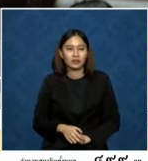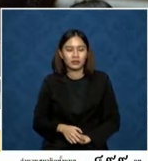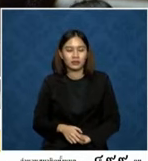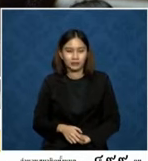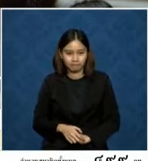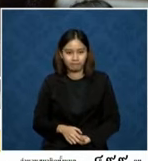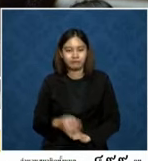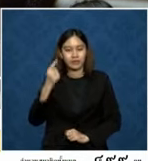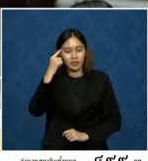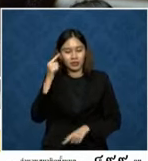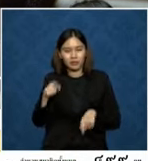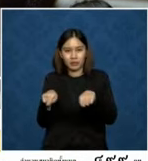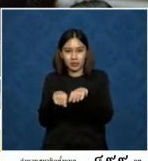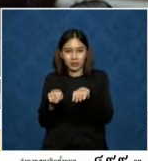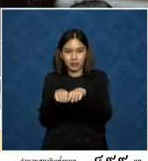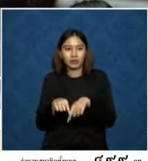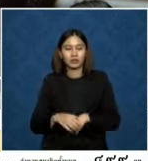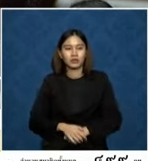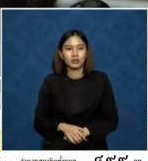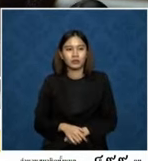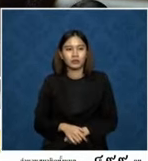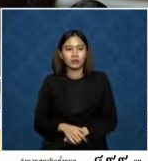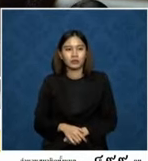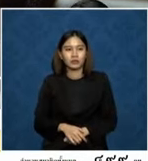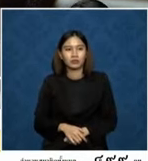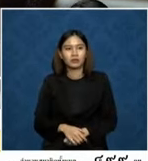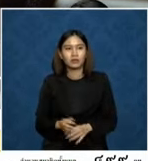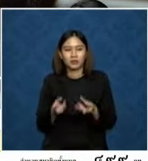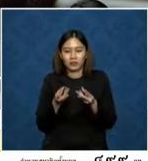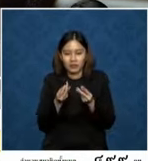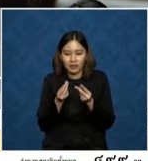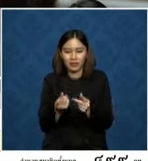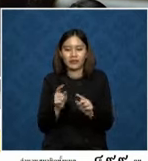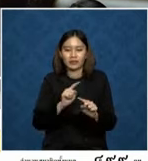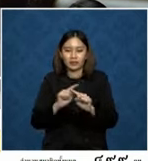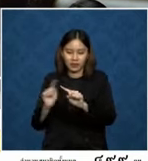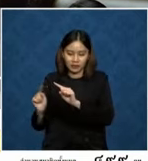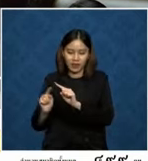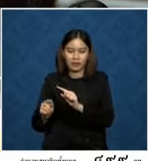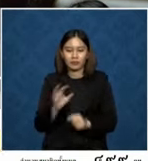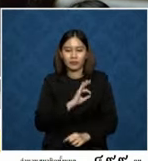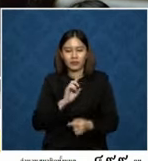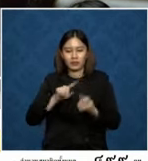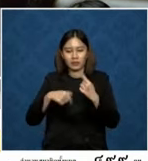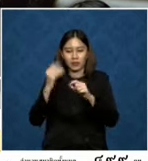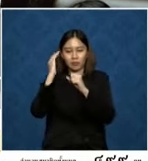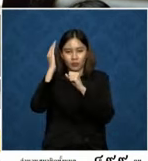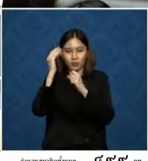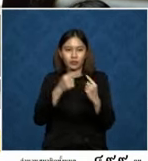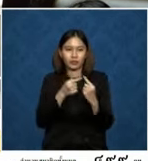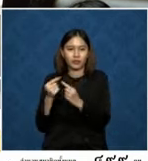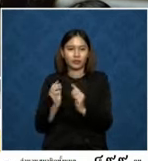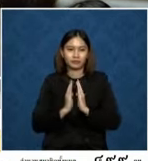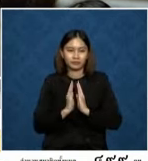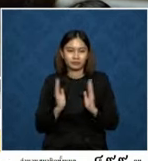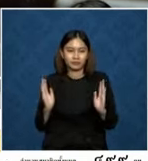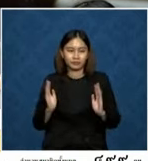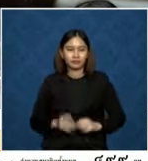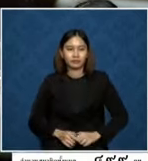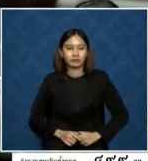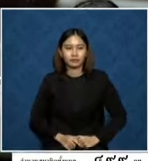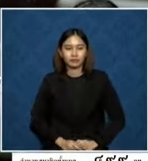ที่เห็นด้วยนะครับแล้วก็เดี๋ยวก็จะได้รายละเอียดเพื่อนสมาชิกคนอื่นก็จะได้กล่าวต่อไปนะครับขอบคุณท่านประธานครับ